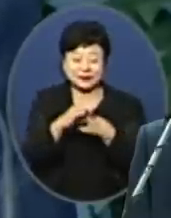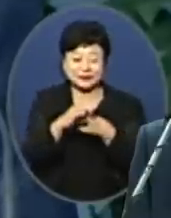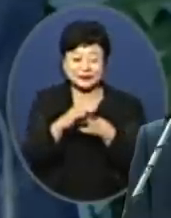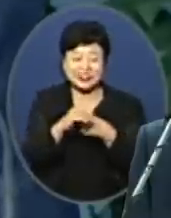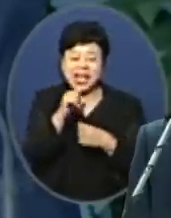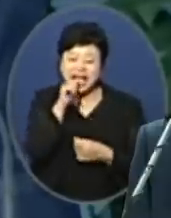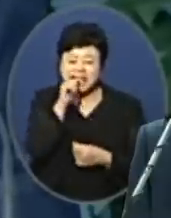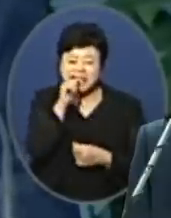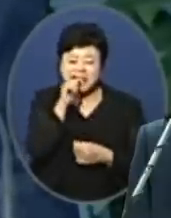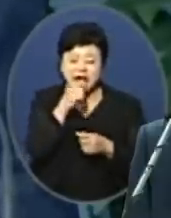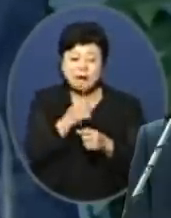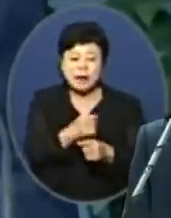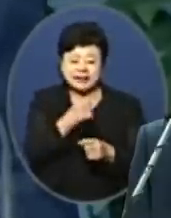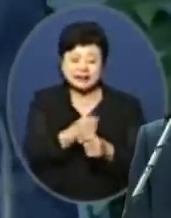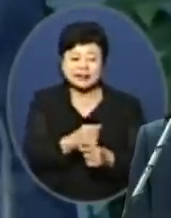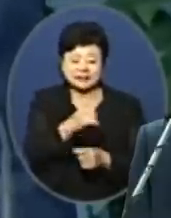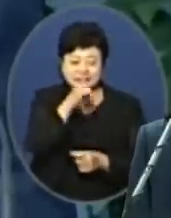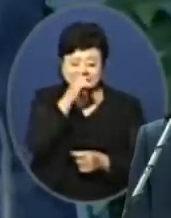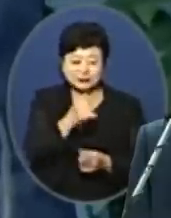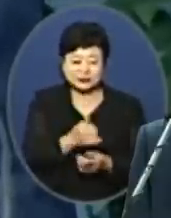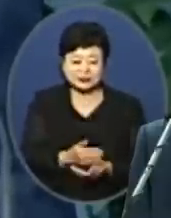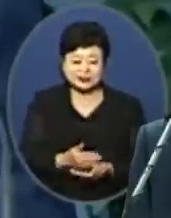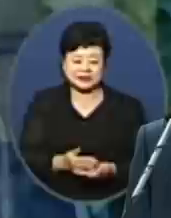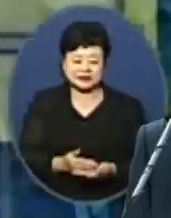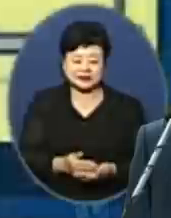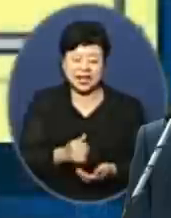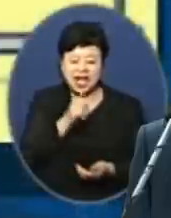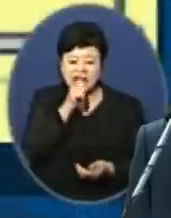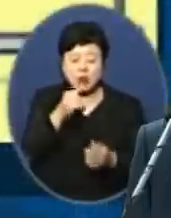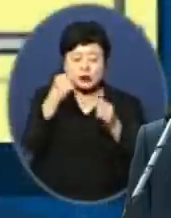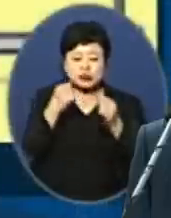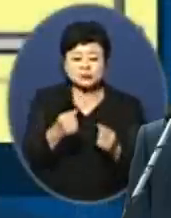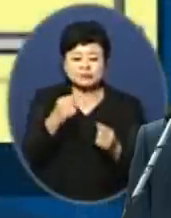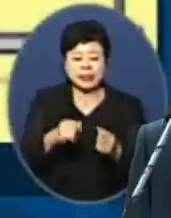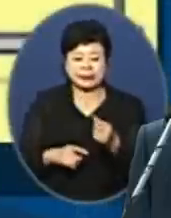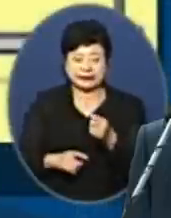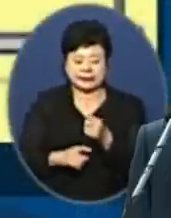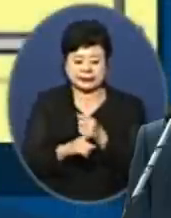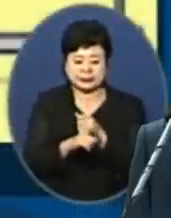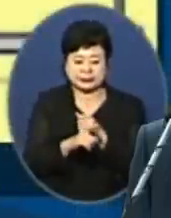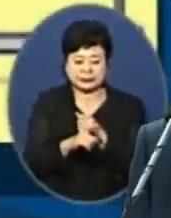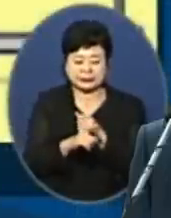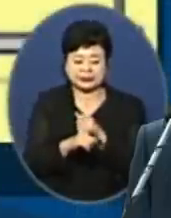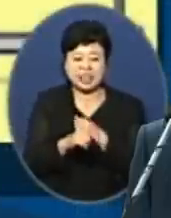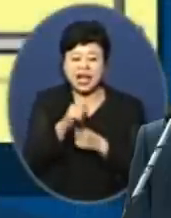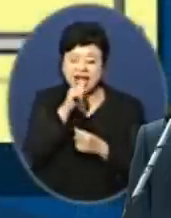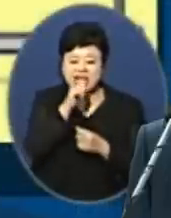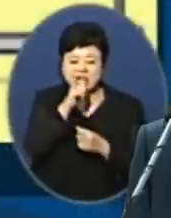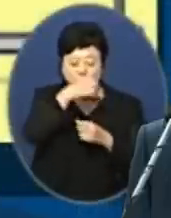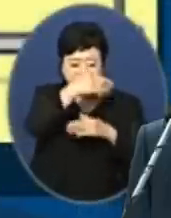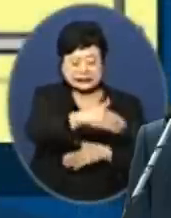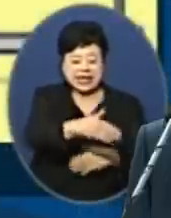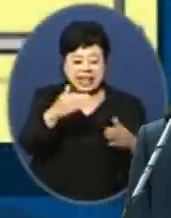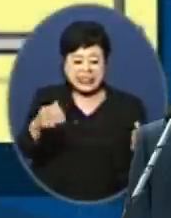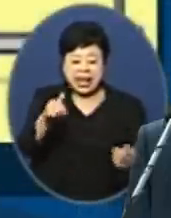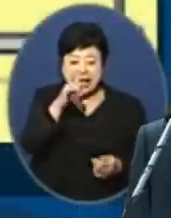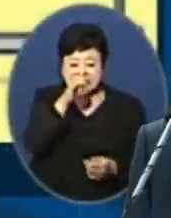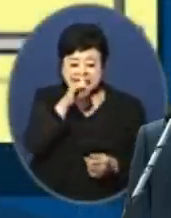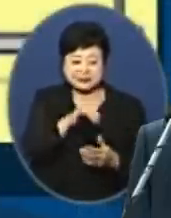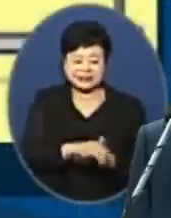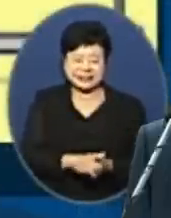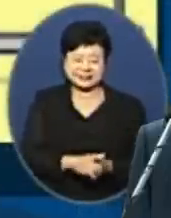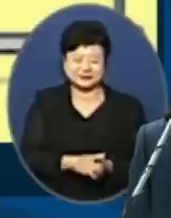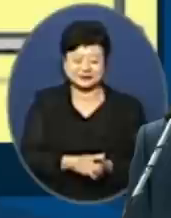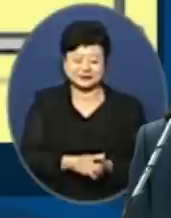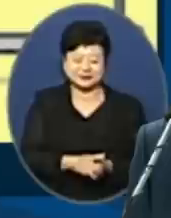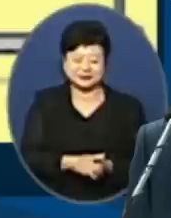놋으로 만든 제단이 있습니다. 놋은 심판을 말합니다. 놋 제단, 거기에는